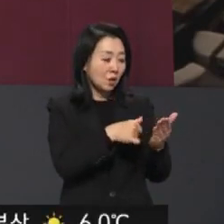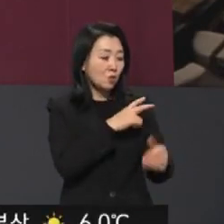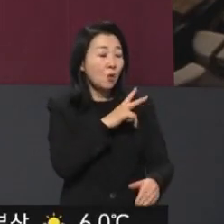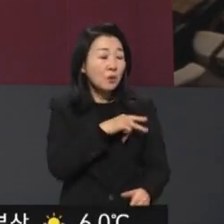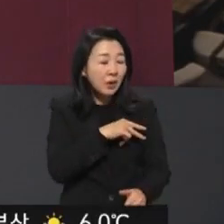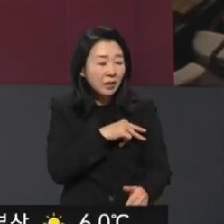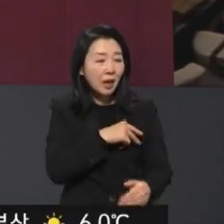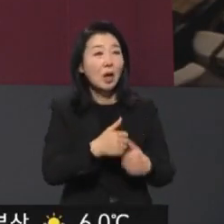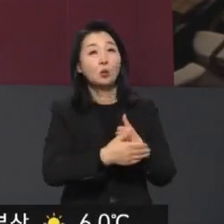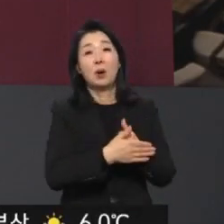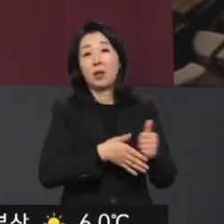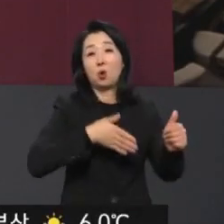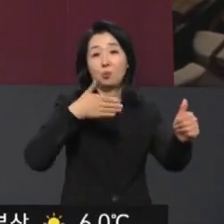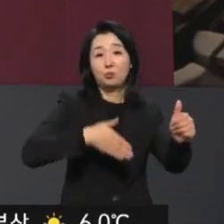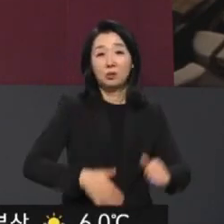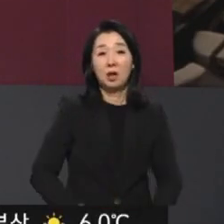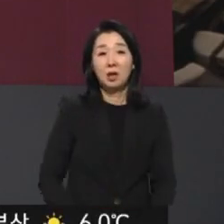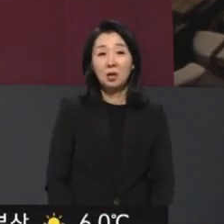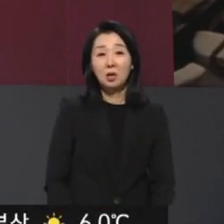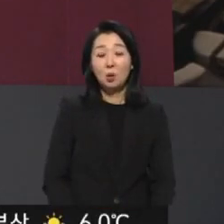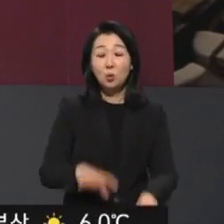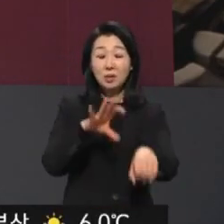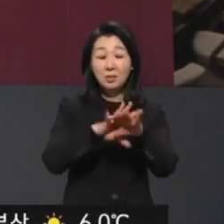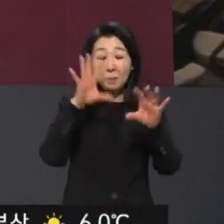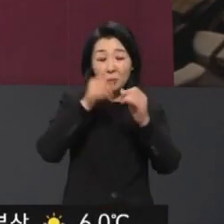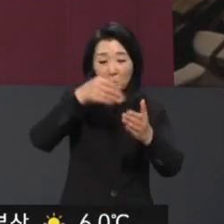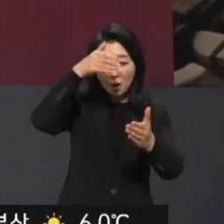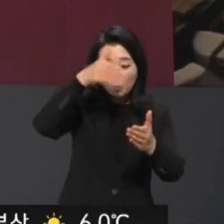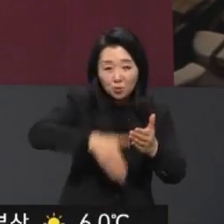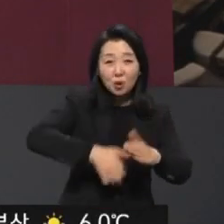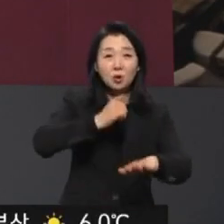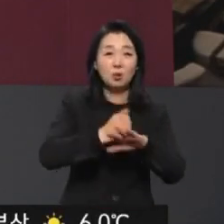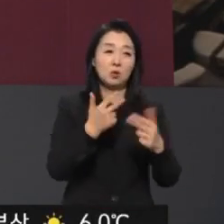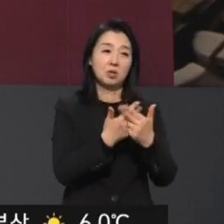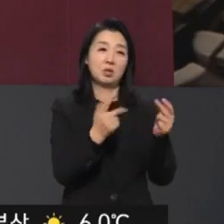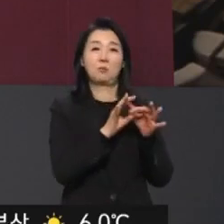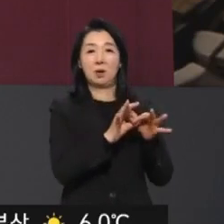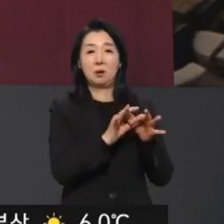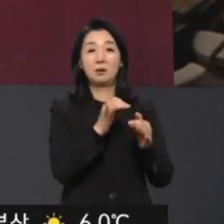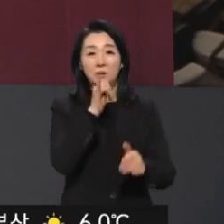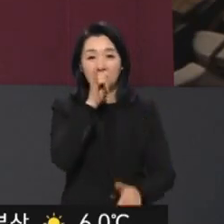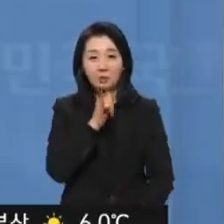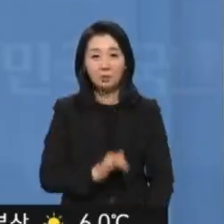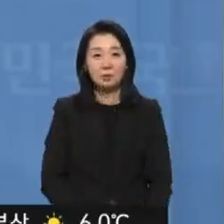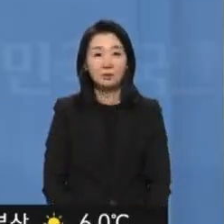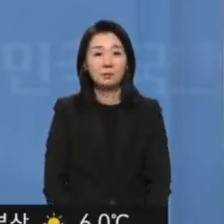있습니다. 오늘 체포동의안 부결도 이 대표 사례에 영향을 미칠 것으로 보입니다.